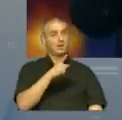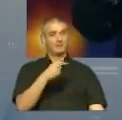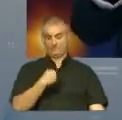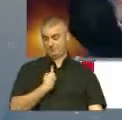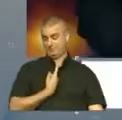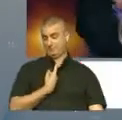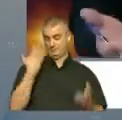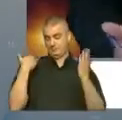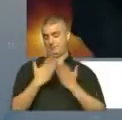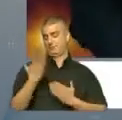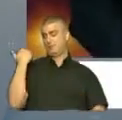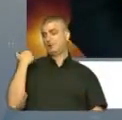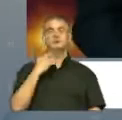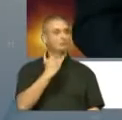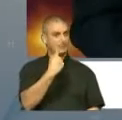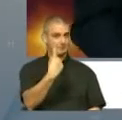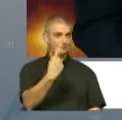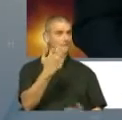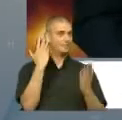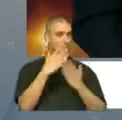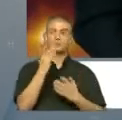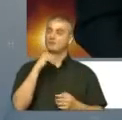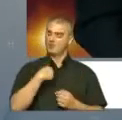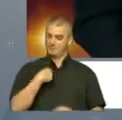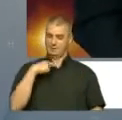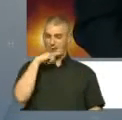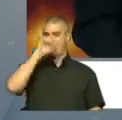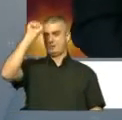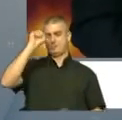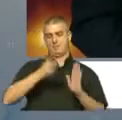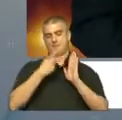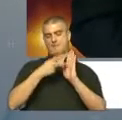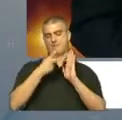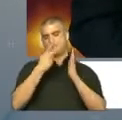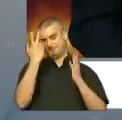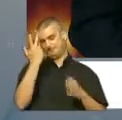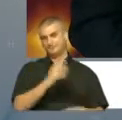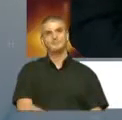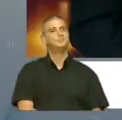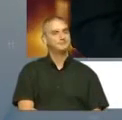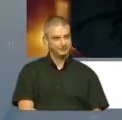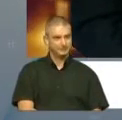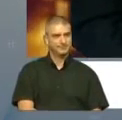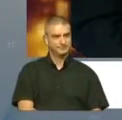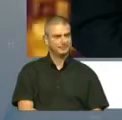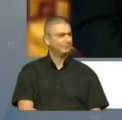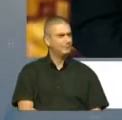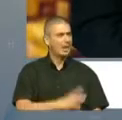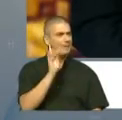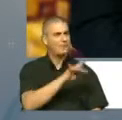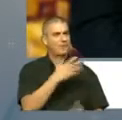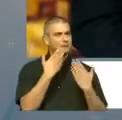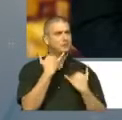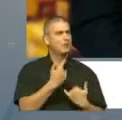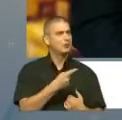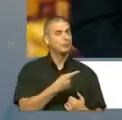גם באר שבעית, זהו, צריך לומר, הרבה מאוד שנים בבאר שבע. וגם כאדומה, אז ברכות פעמיים. אוקיי. למה החרמת את הישיבה היום,